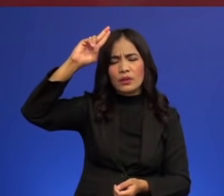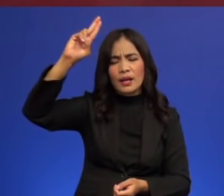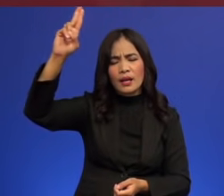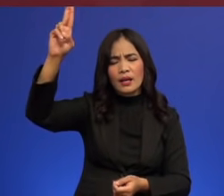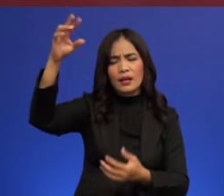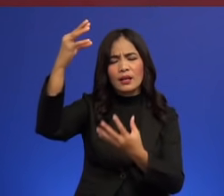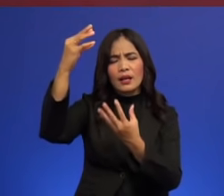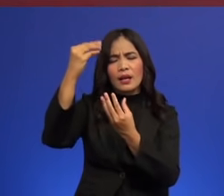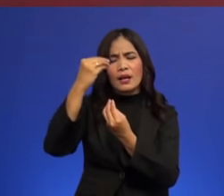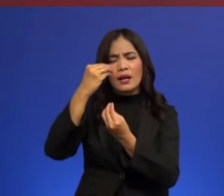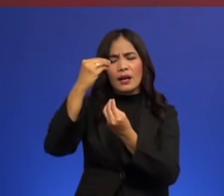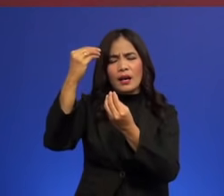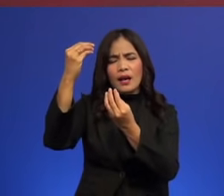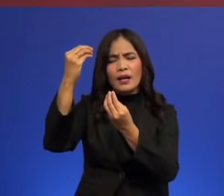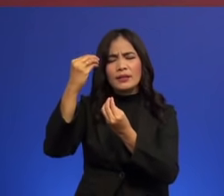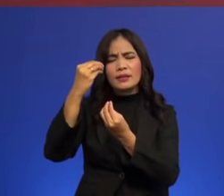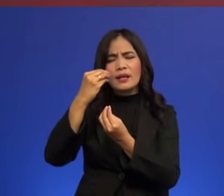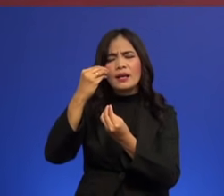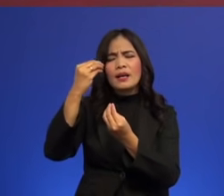Tuhan